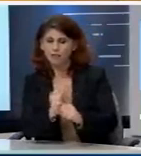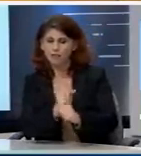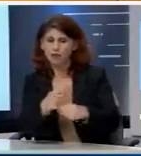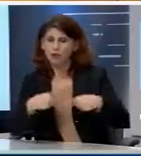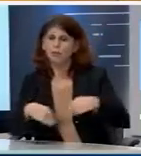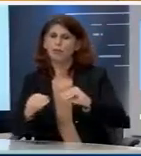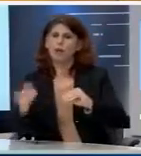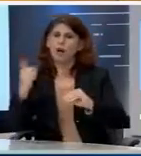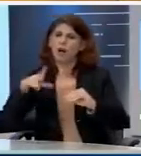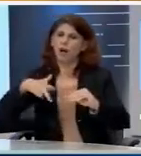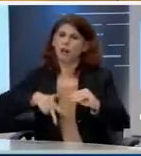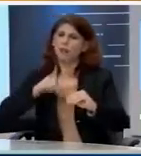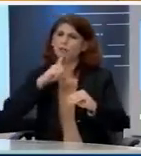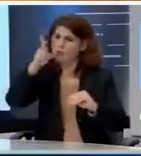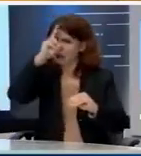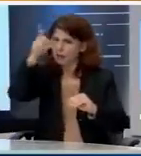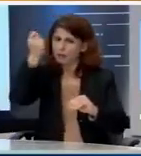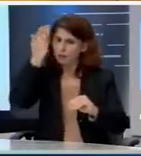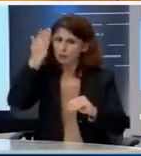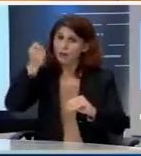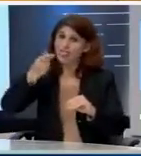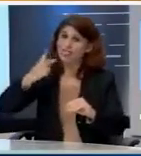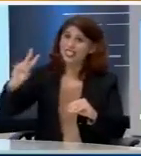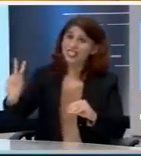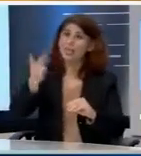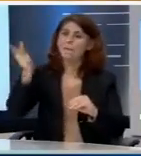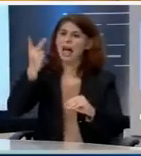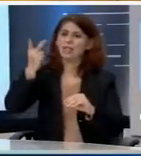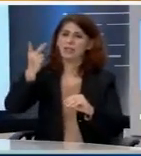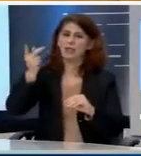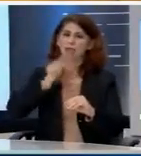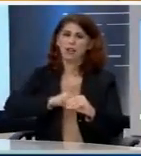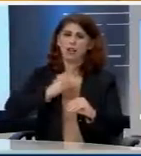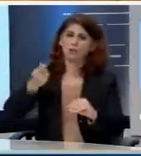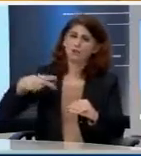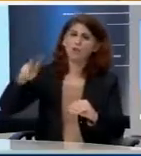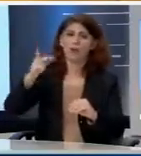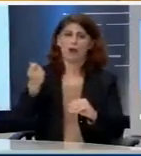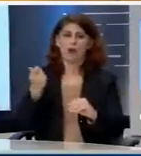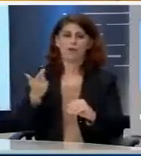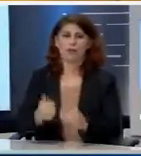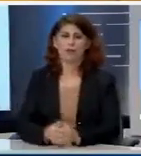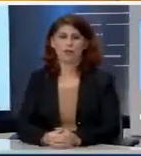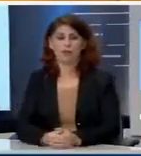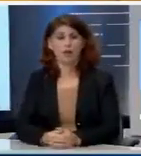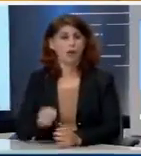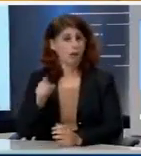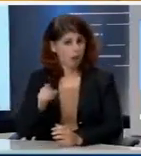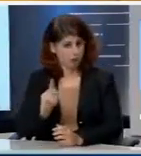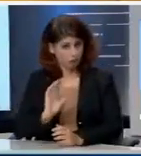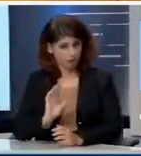εξήγαγαν σε χώρες όπως η Γερμανία, όπου η τιμή τους ήταν διπλάσια, για να κερδίζουν πολύ περισσότερα. Αυτό